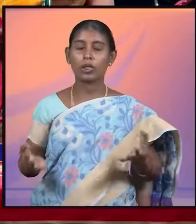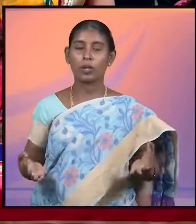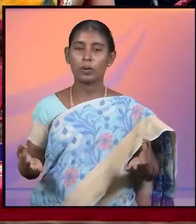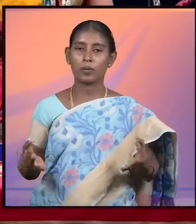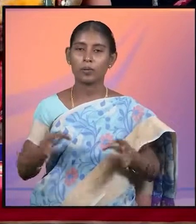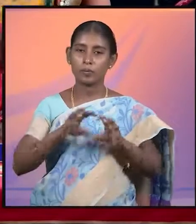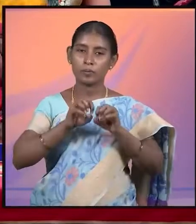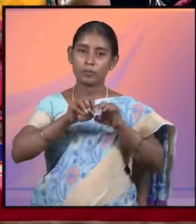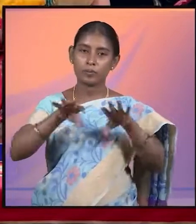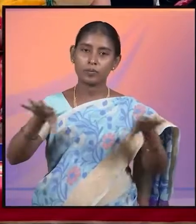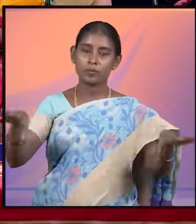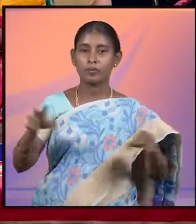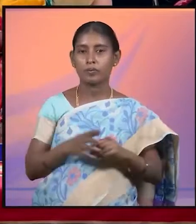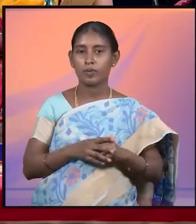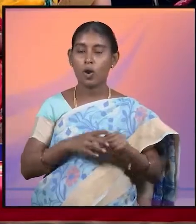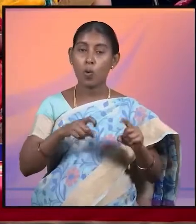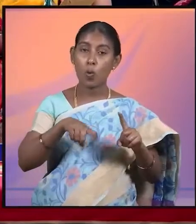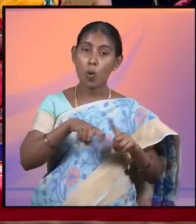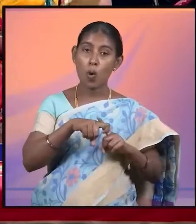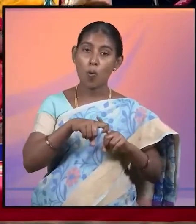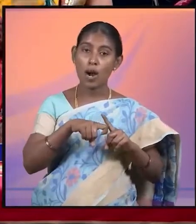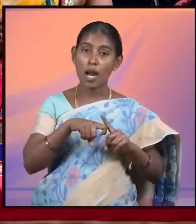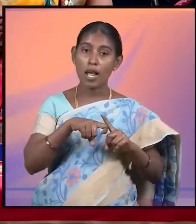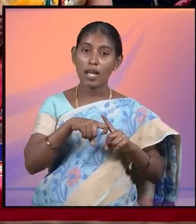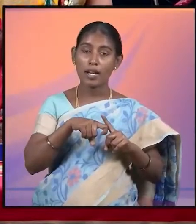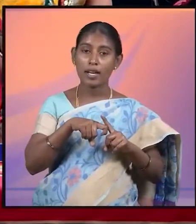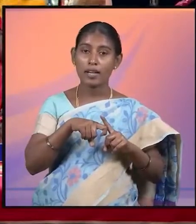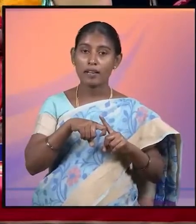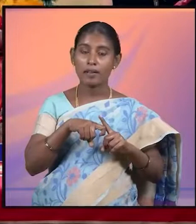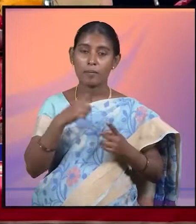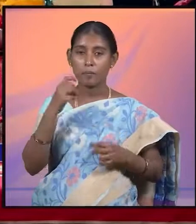மகள் மணிமேகலை கற்றறிந்த பெண்ணா இருந்தாங்க.